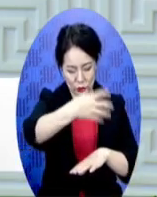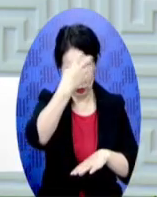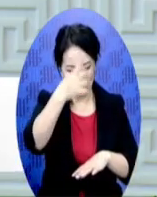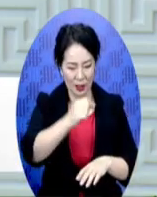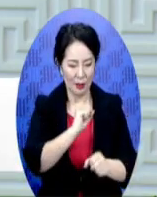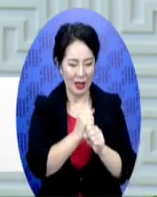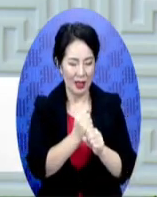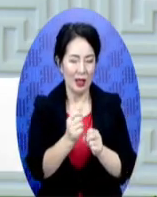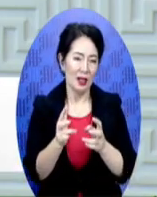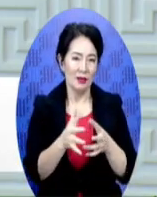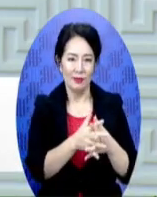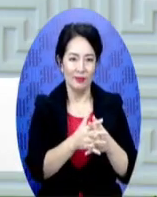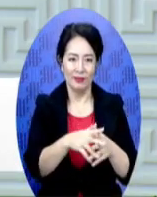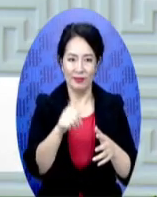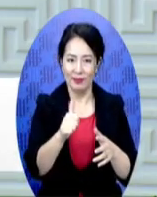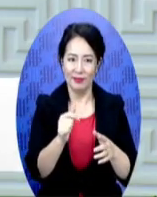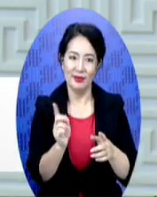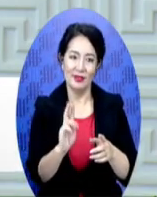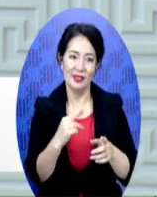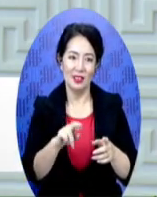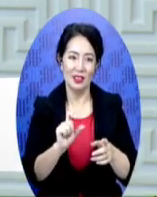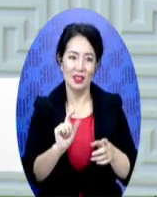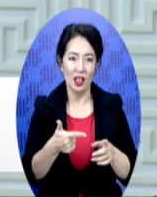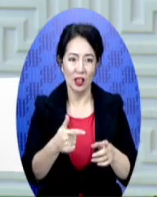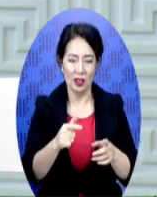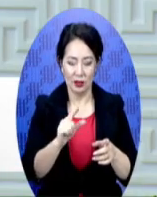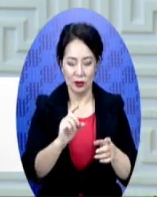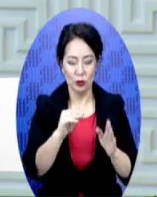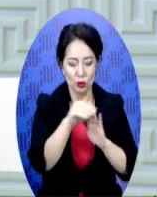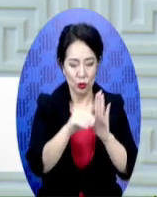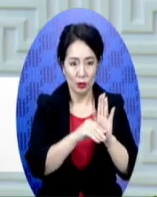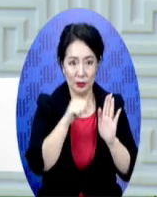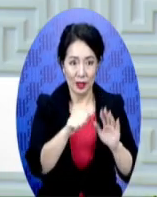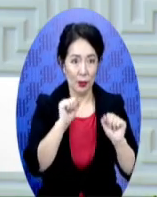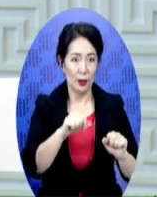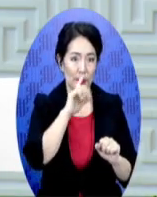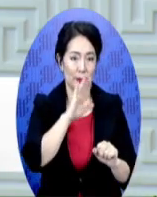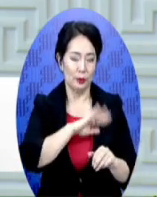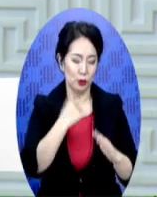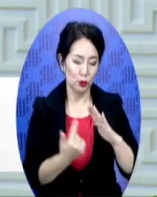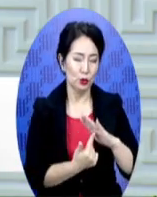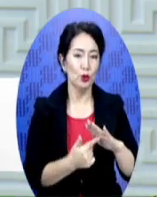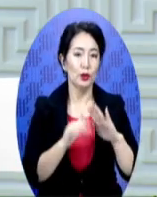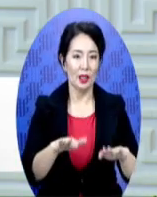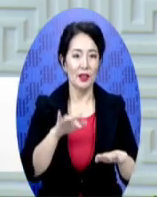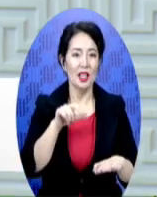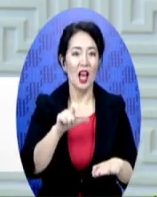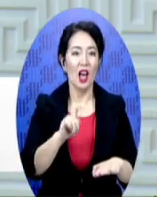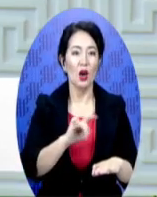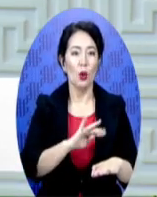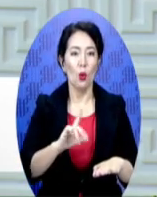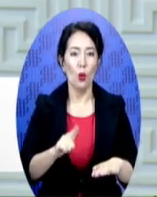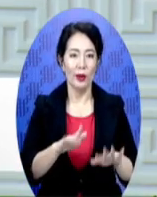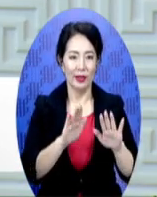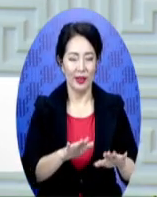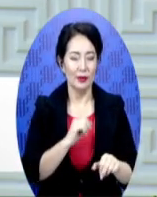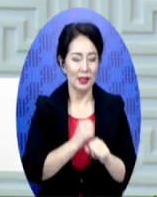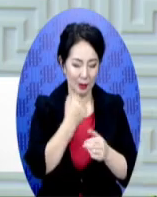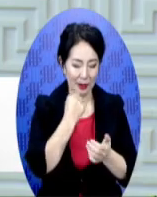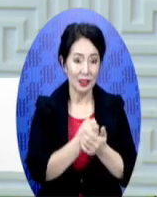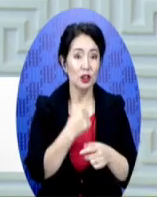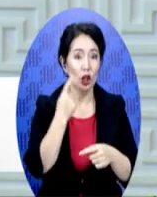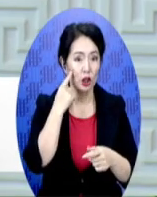сахилгатай, дэд журамтай, бас тогтвортой болох энэ үндсэн их суурууд энэ хуулинд болж батлагдана гэж бодож